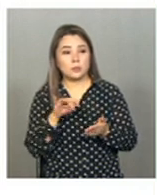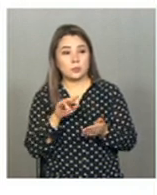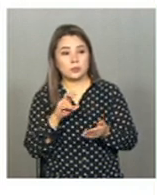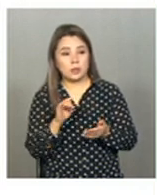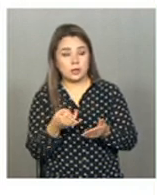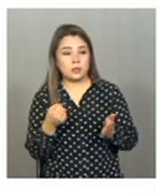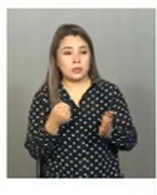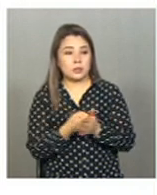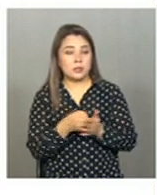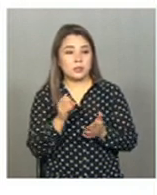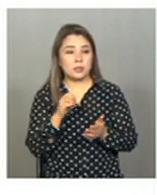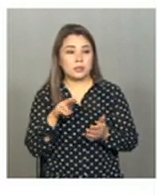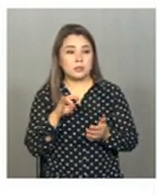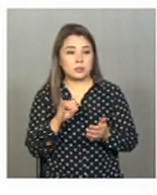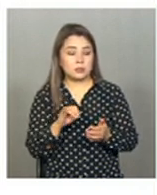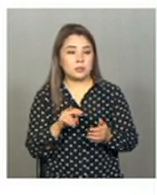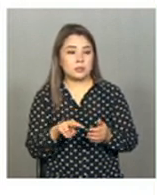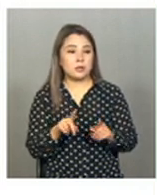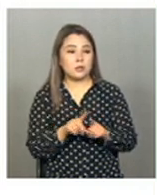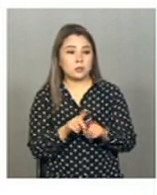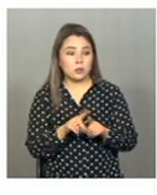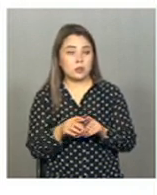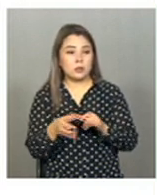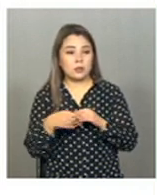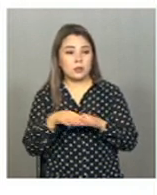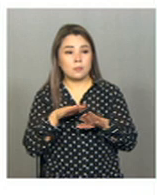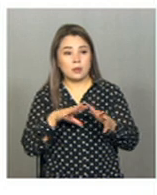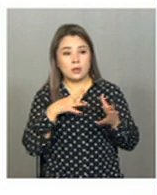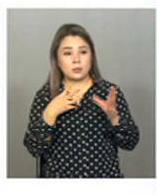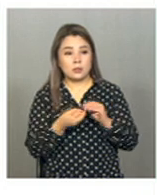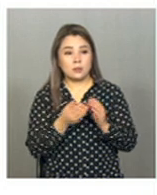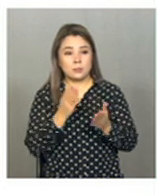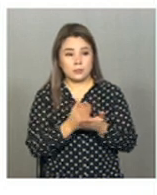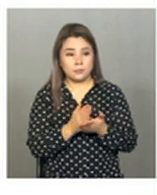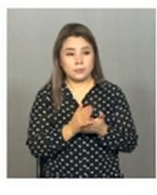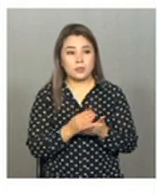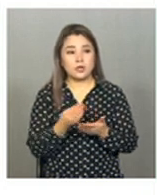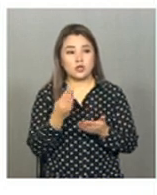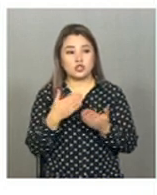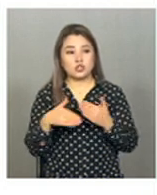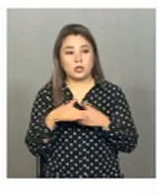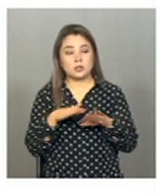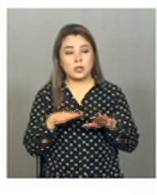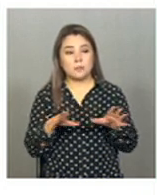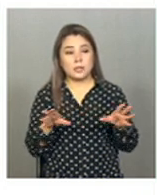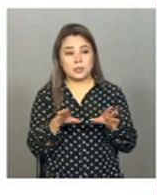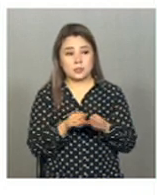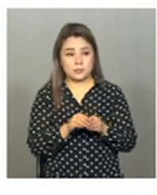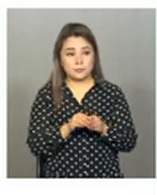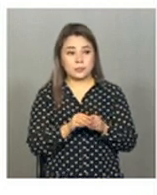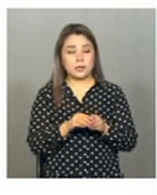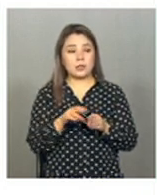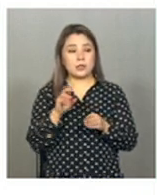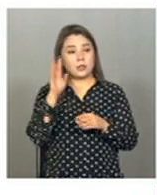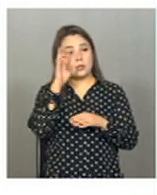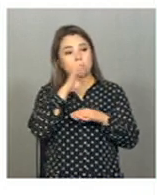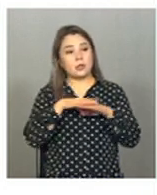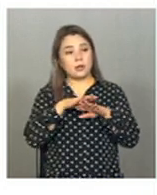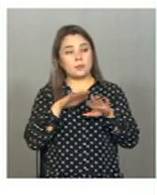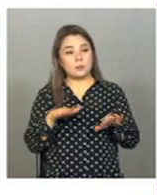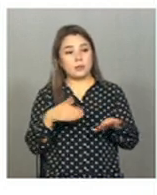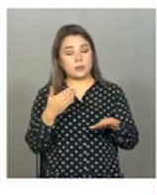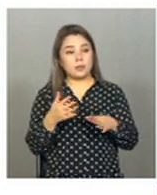Еділге дейінгі аумаққа иелік етті. Шығыс Қыпшақ бірлестігі Елбөрі әулеттік